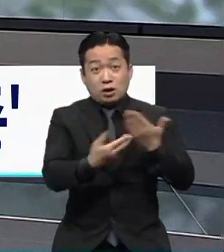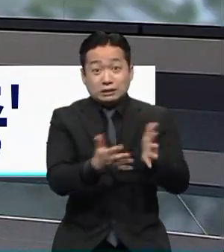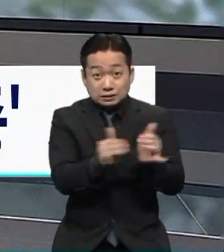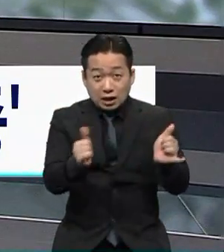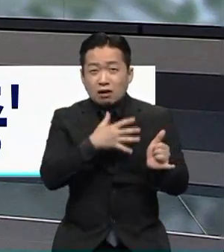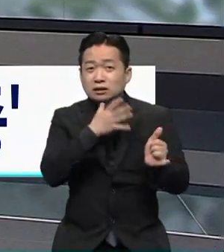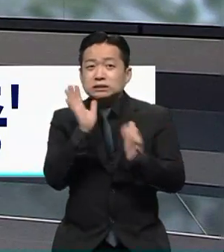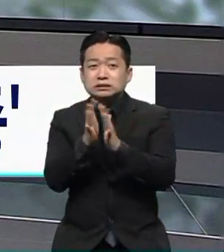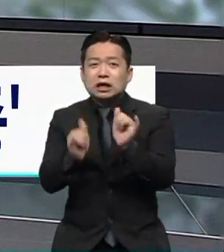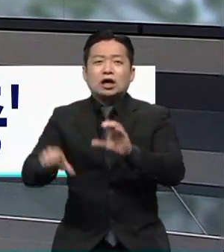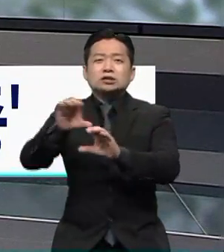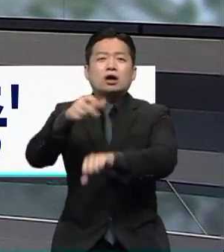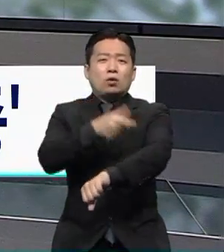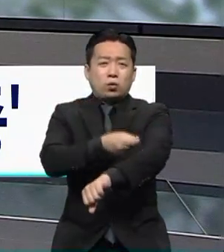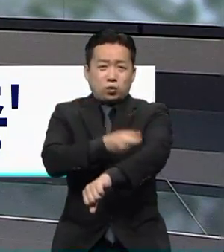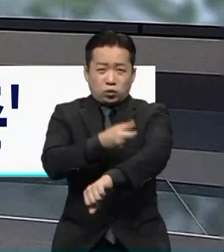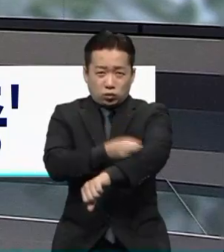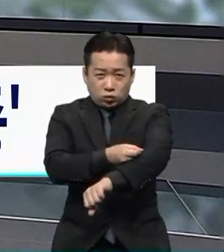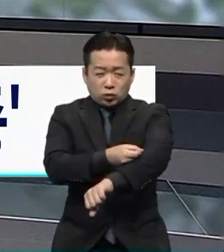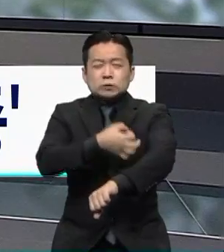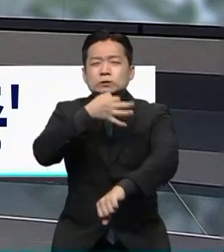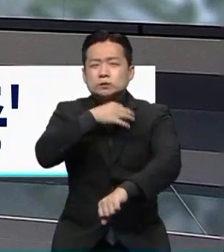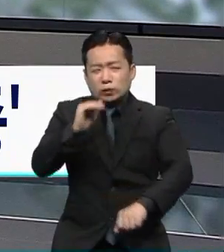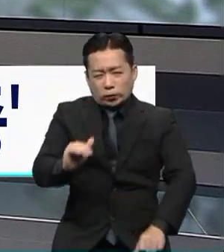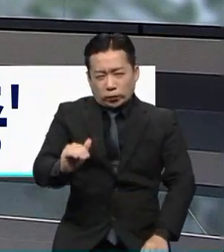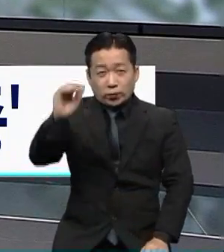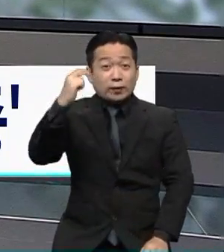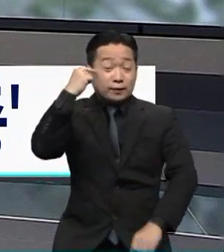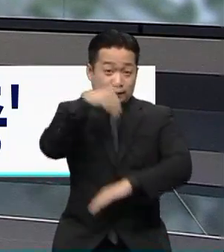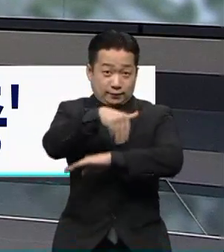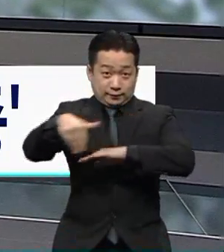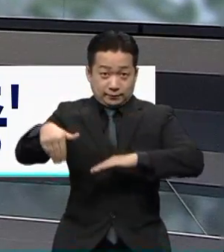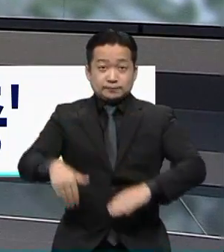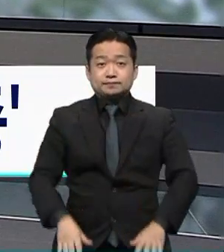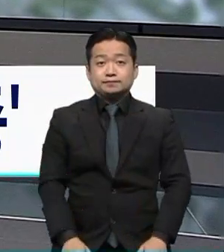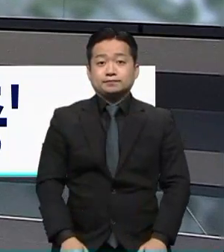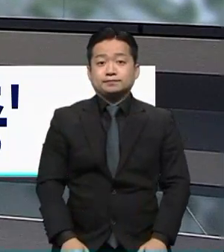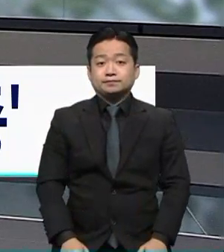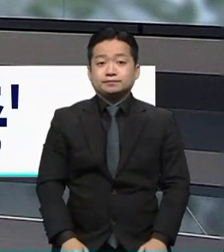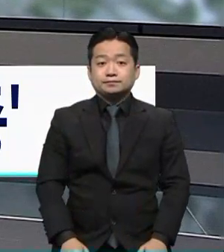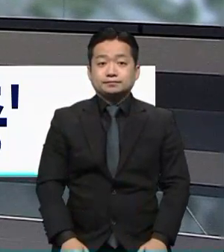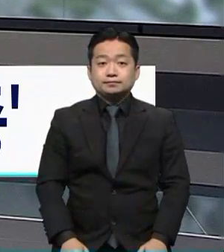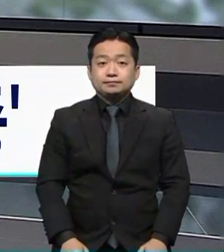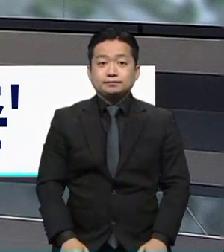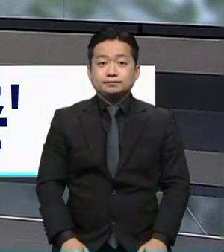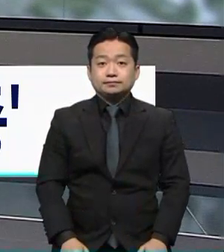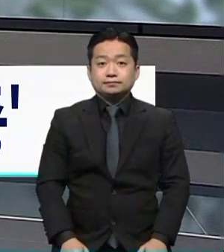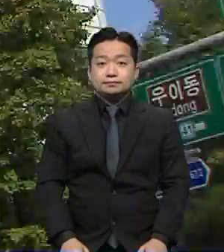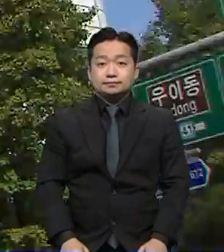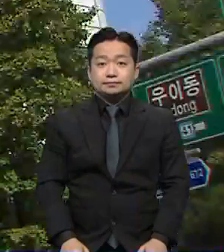고령층부터 추가 접종을 통해 접종 효과를 높일 계획입니다. 박수진 기자입니다.